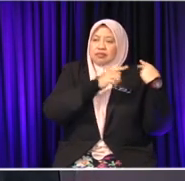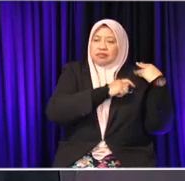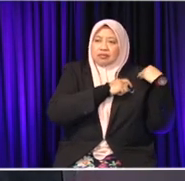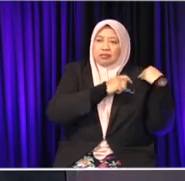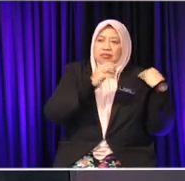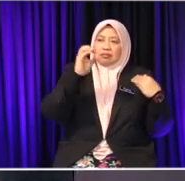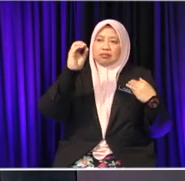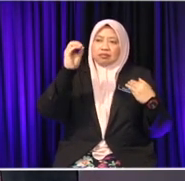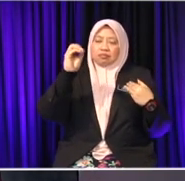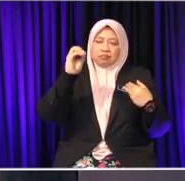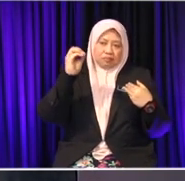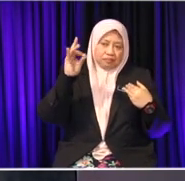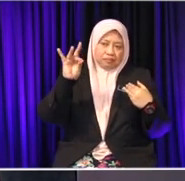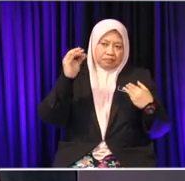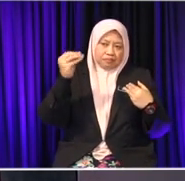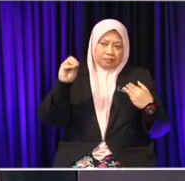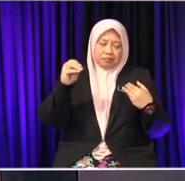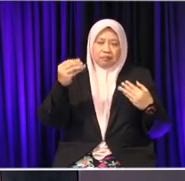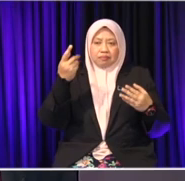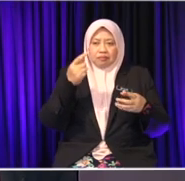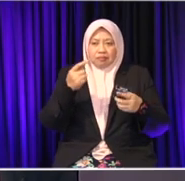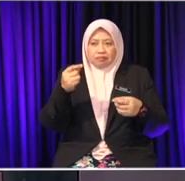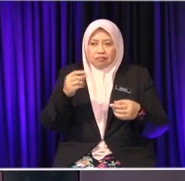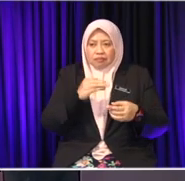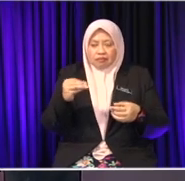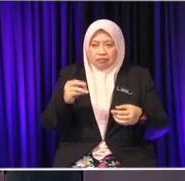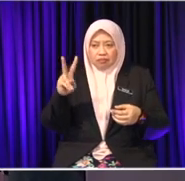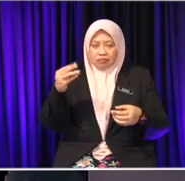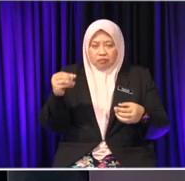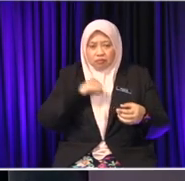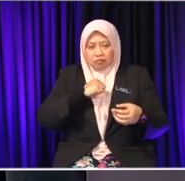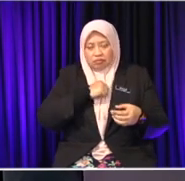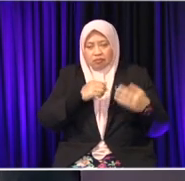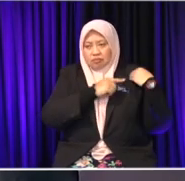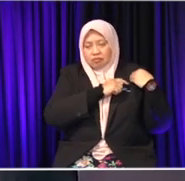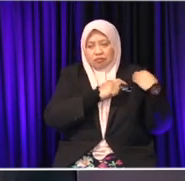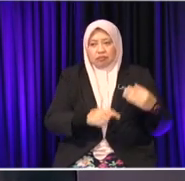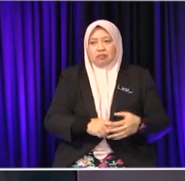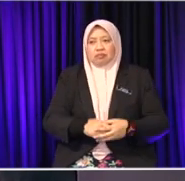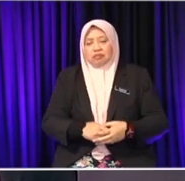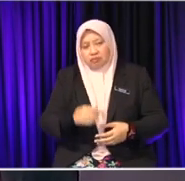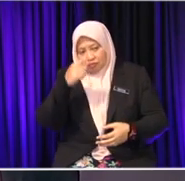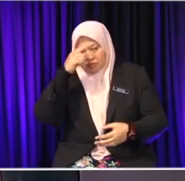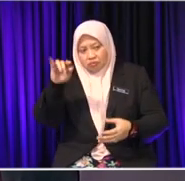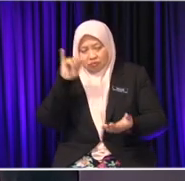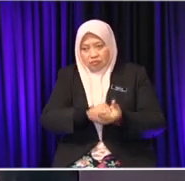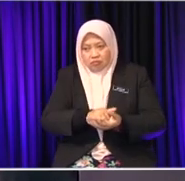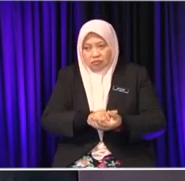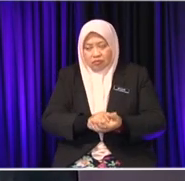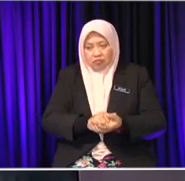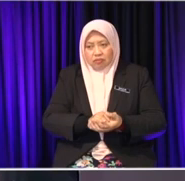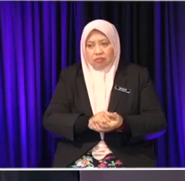tebalnya apa dia sejumlah yang kita perlu tolak dulu Oke jadi dikasih untuk itu